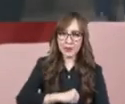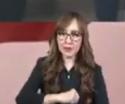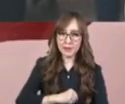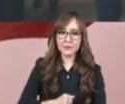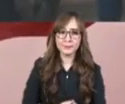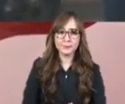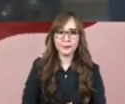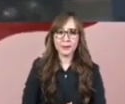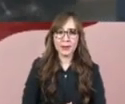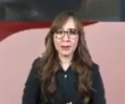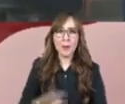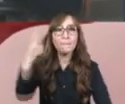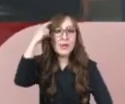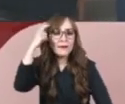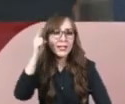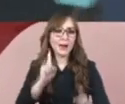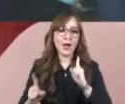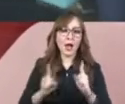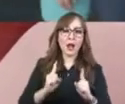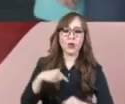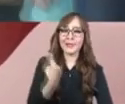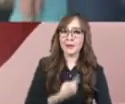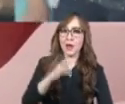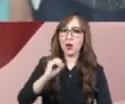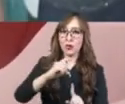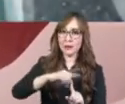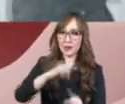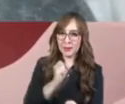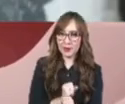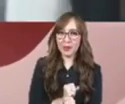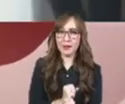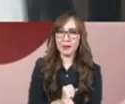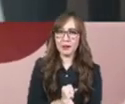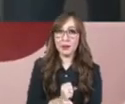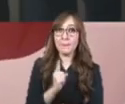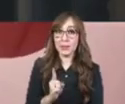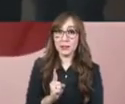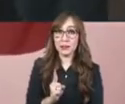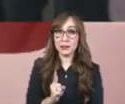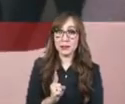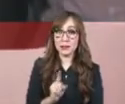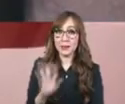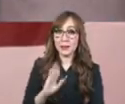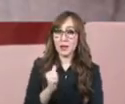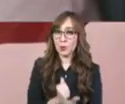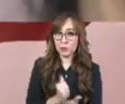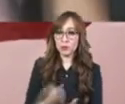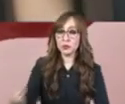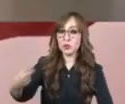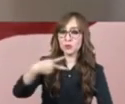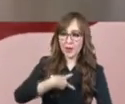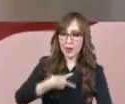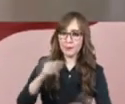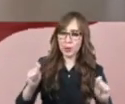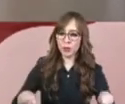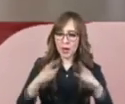Anggap kita OTG, pakai masker, ya OTG anggap saja begitu ya, walaupun kita tidak benar-benar terluar gitu. Mungkin pakai